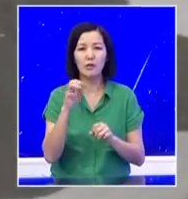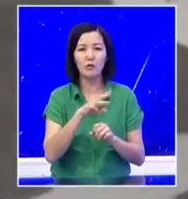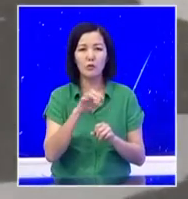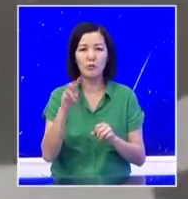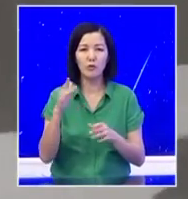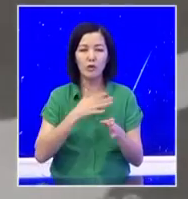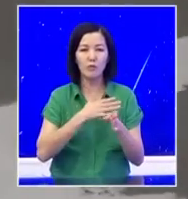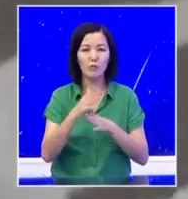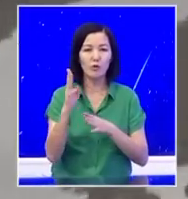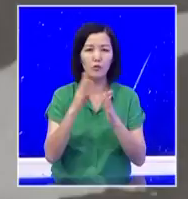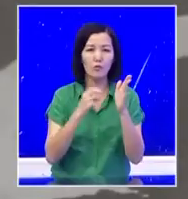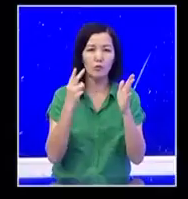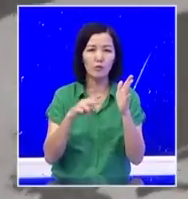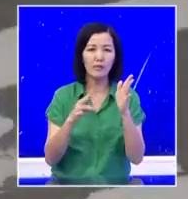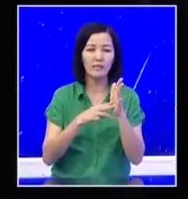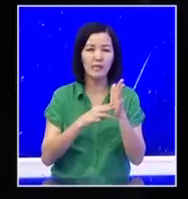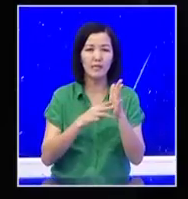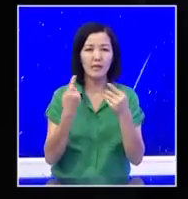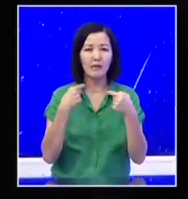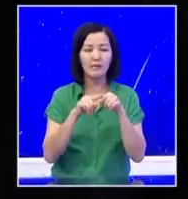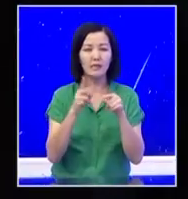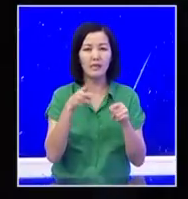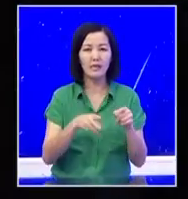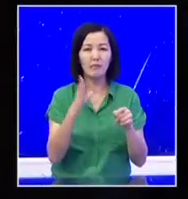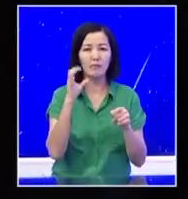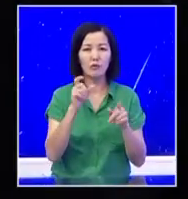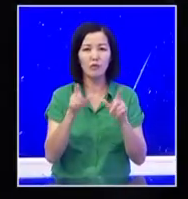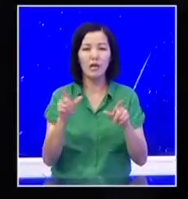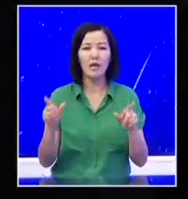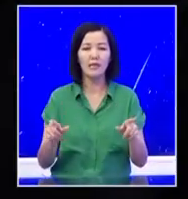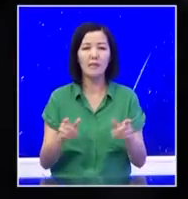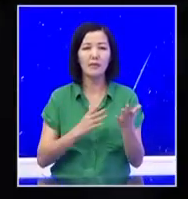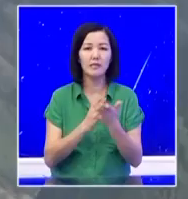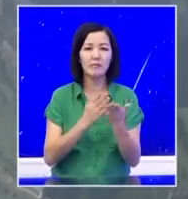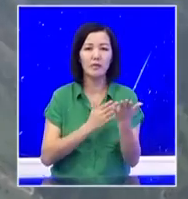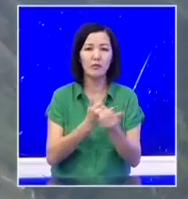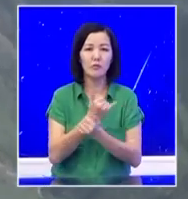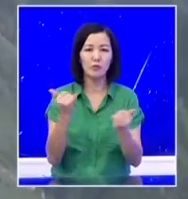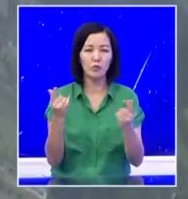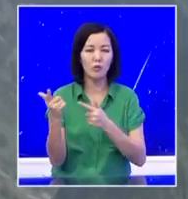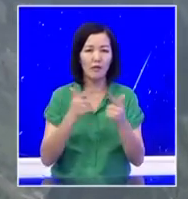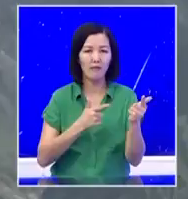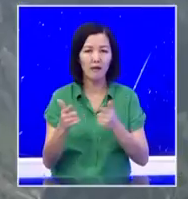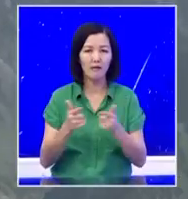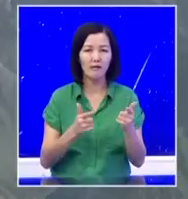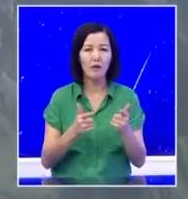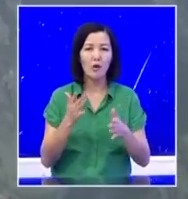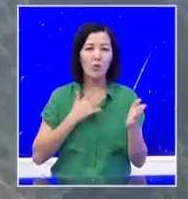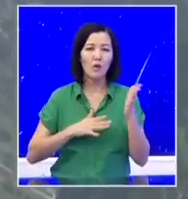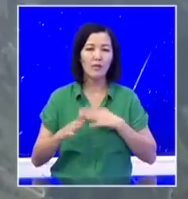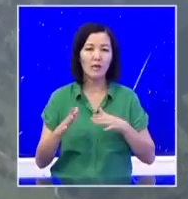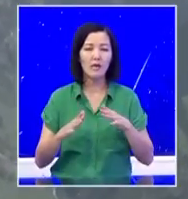теңге бөлінген. 928 бірлік техника мен 2500-ден аса маман төтенше жағдайда қызмет етуге дайын